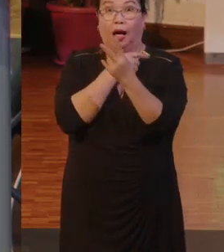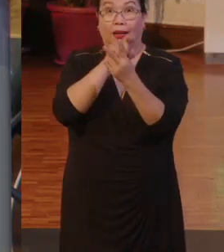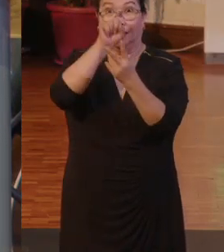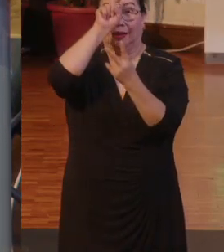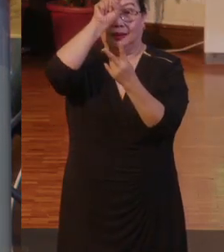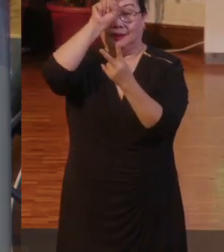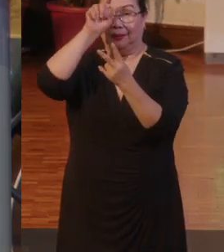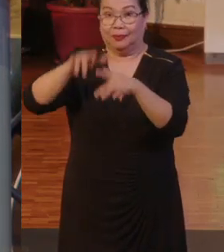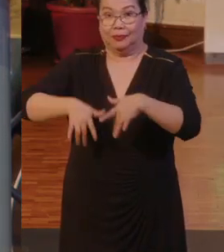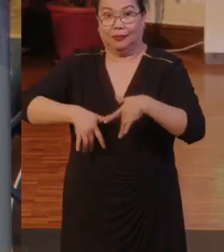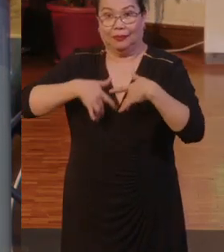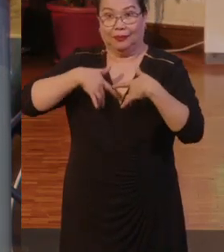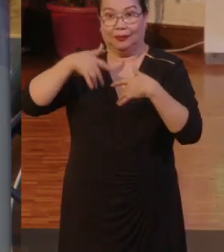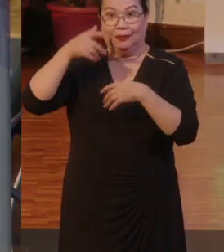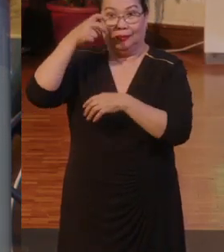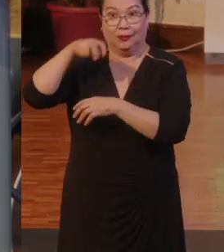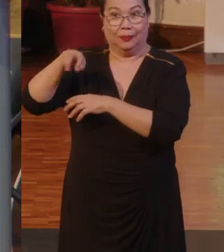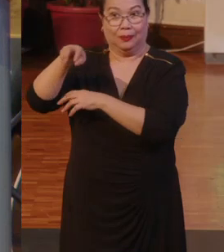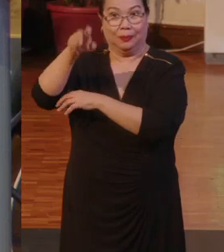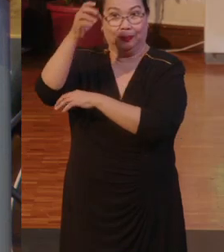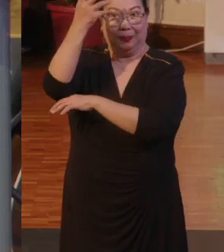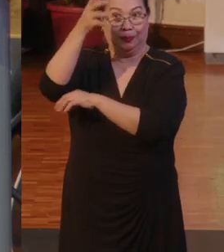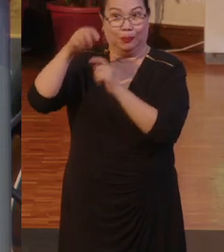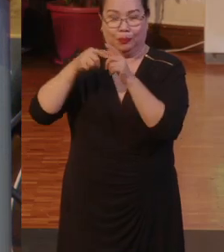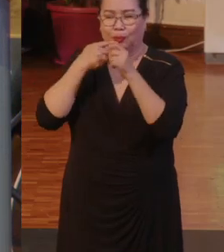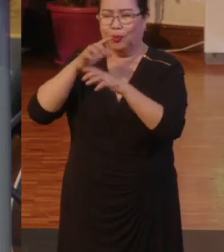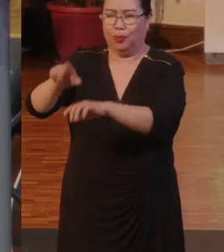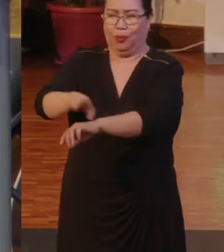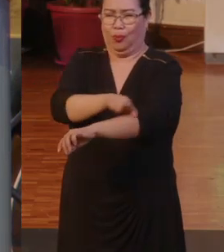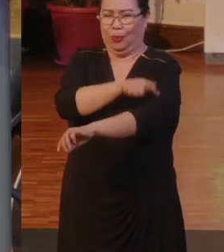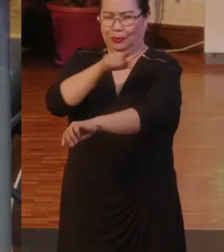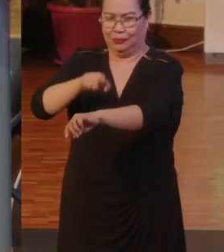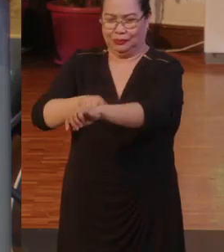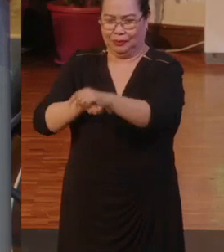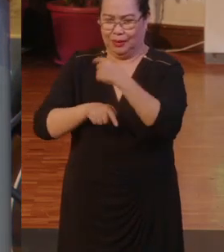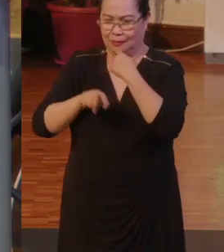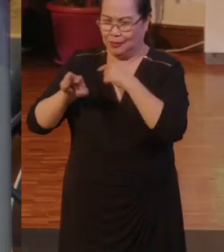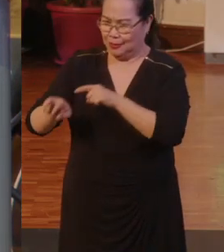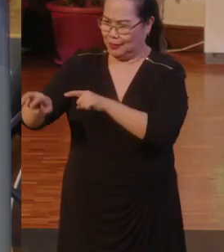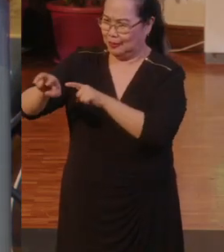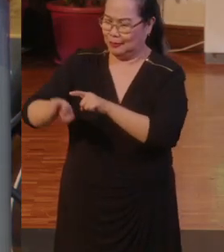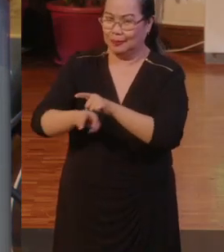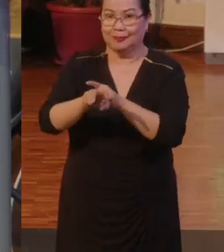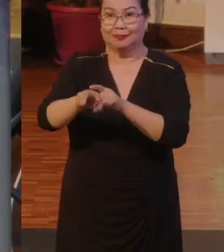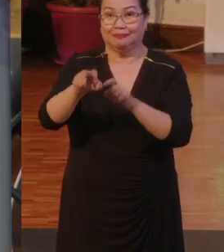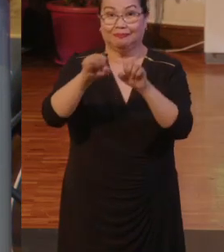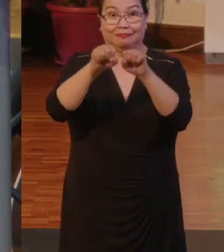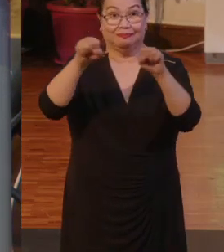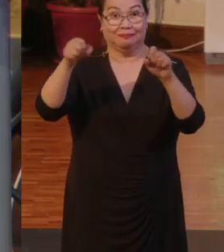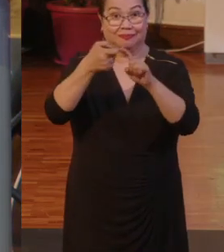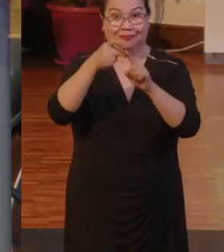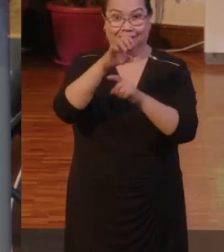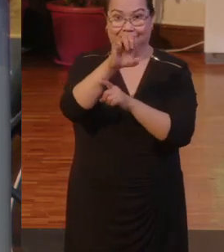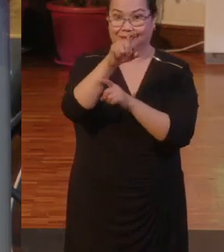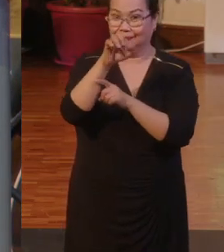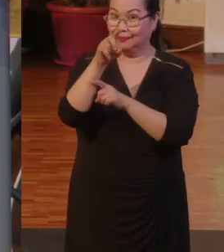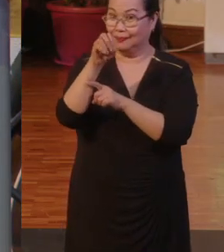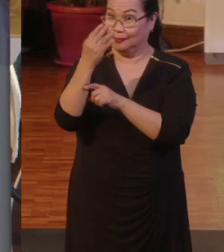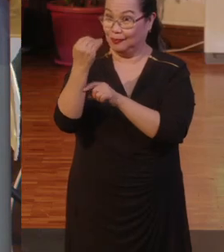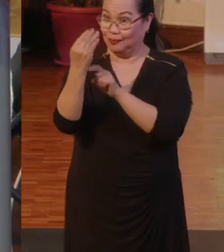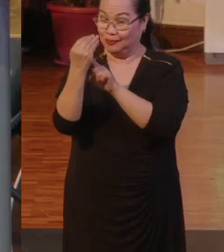and you lived in the wilderness a long time. Yung pong sentence na yon ay from Exodus